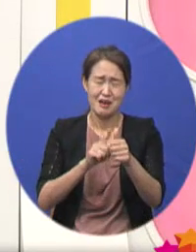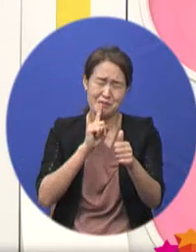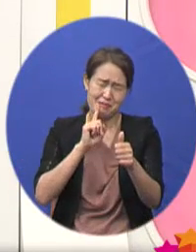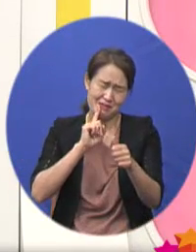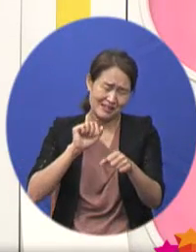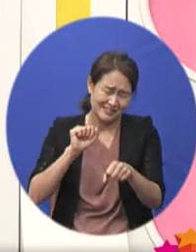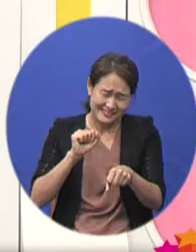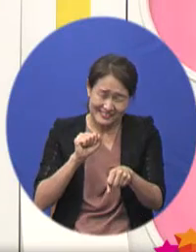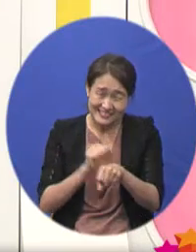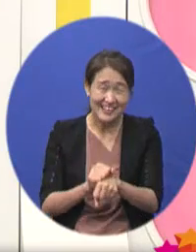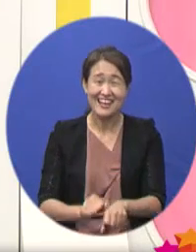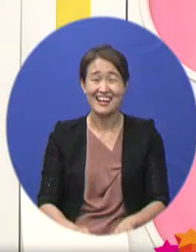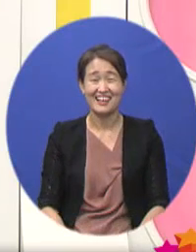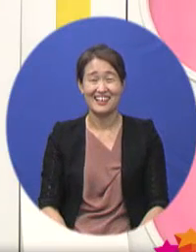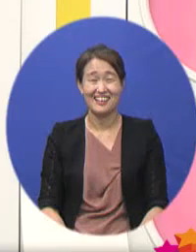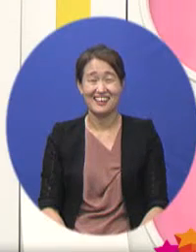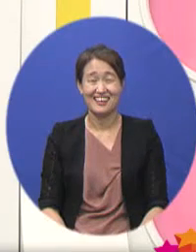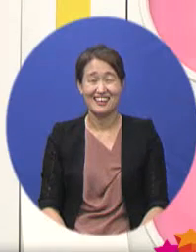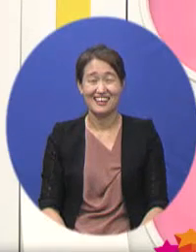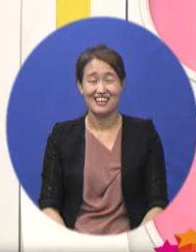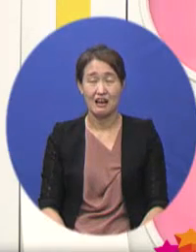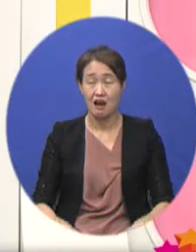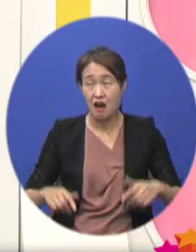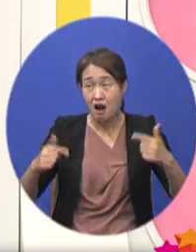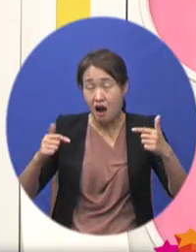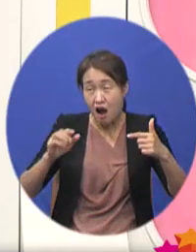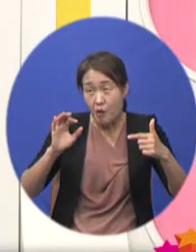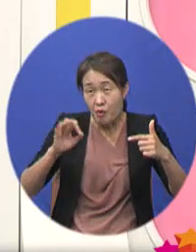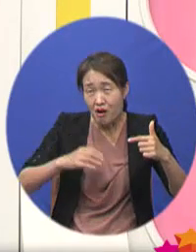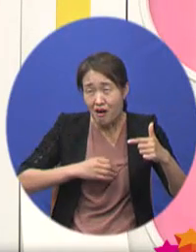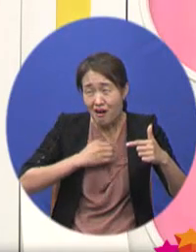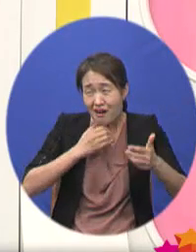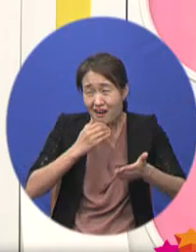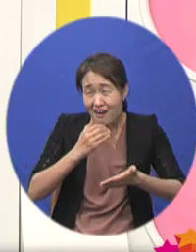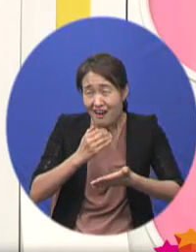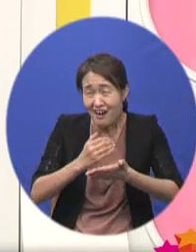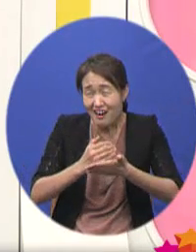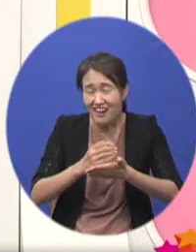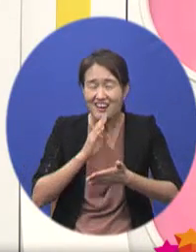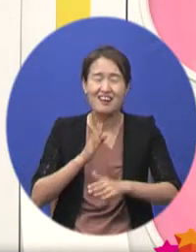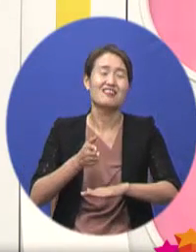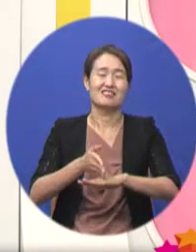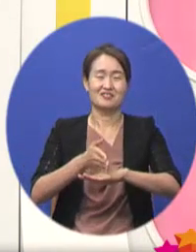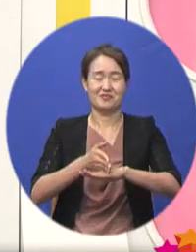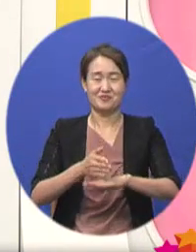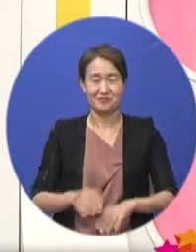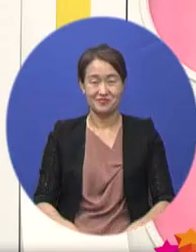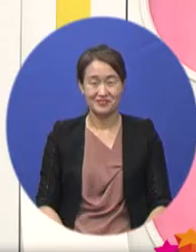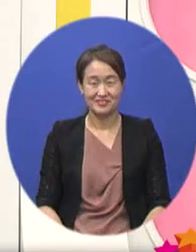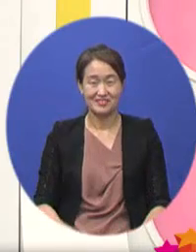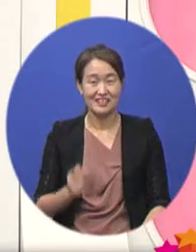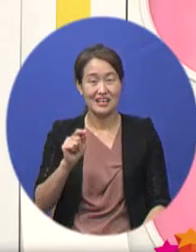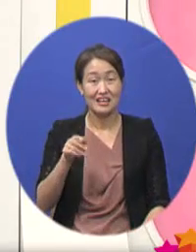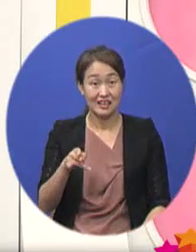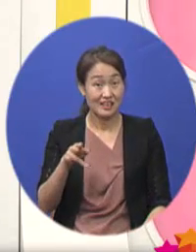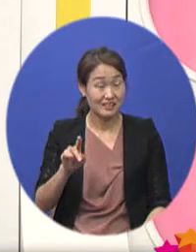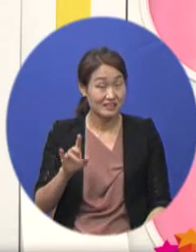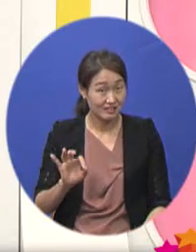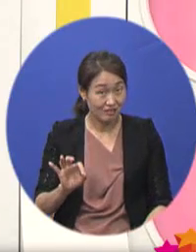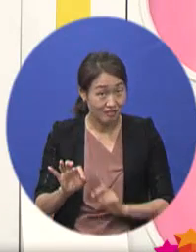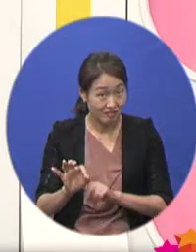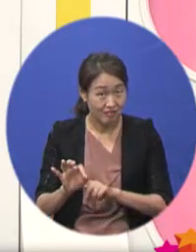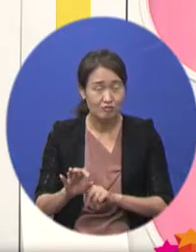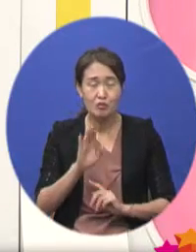그렇게 잘하십니까? 항상 감동이에요. 아, 이거 감사합니다. 고맙습니다. 우리 한혜정님도 이렇게 네,